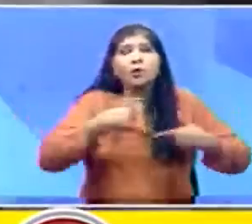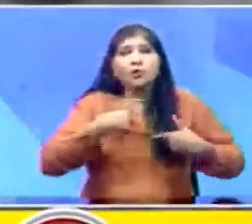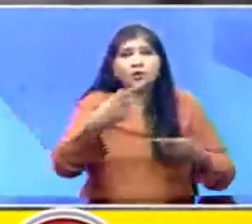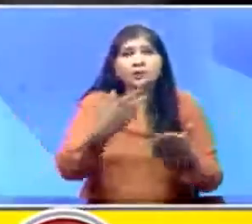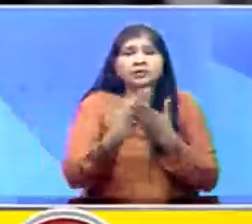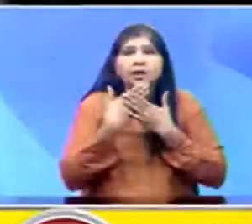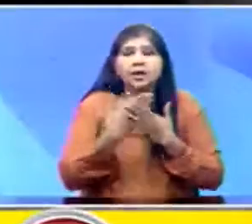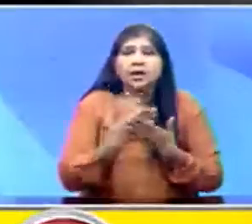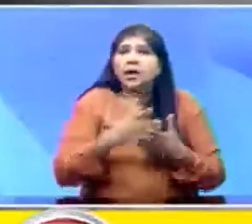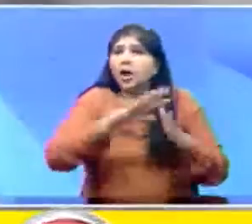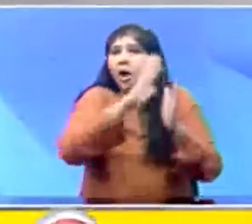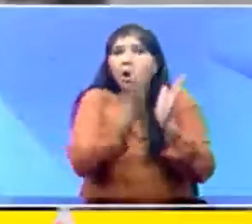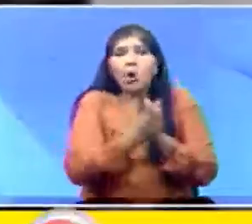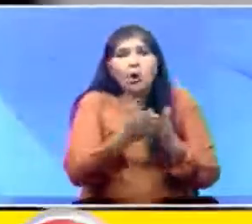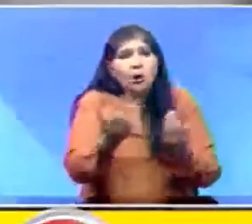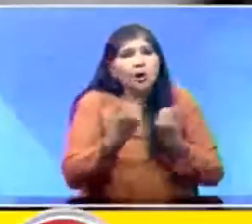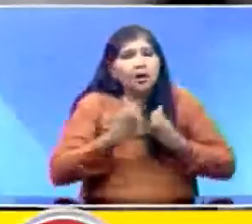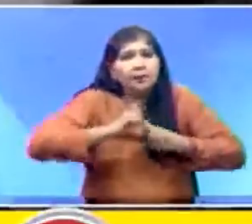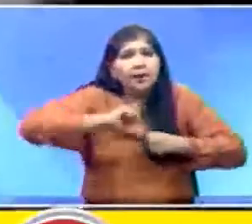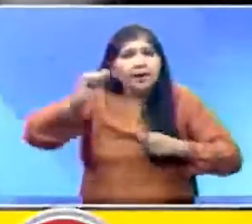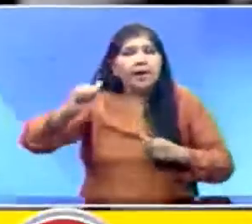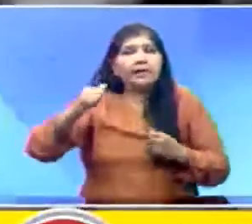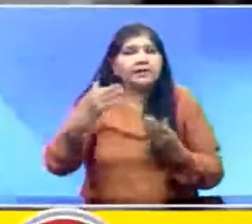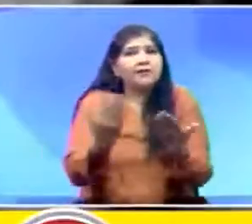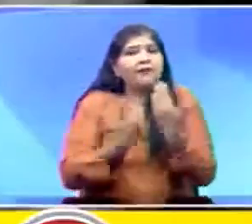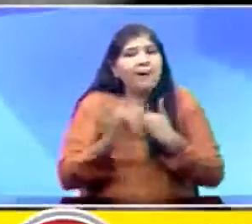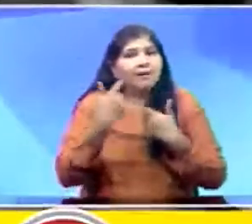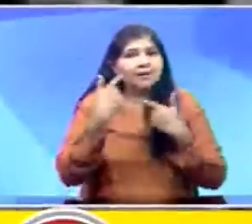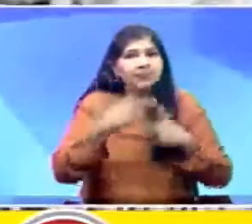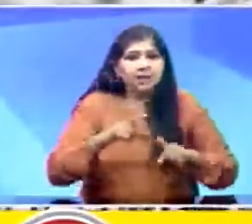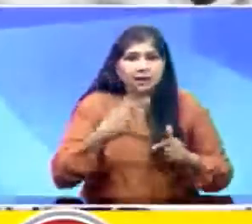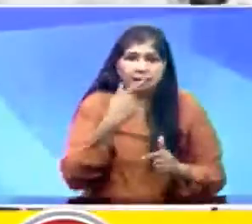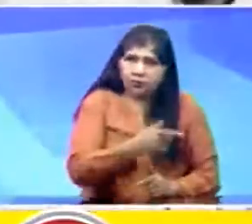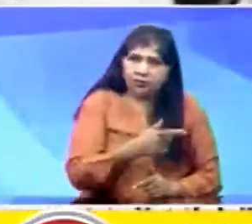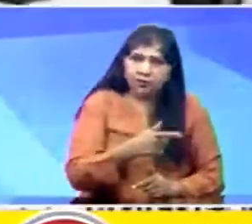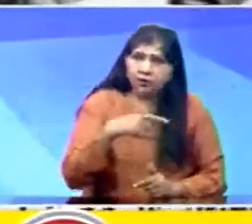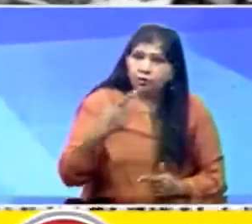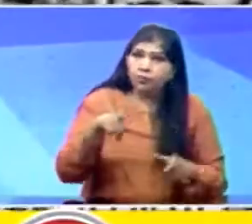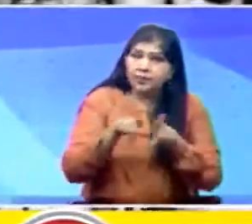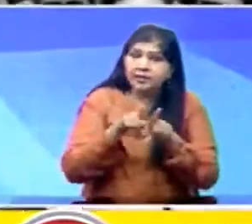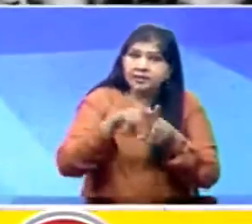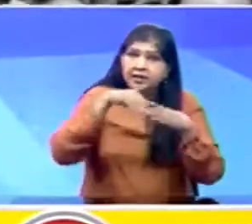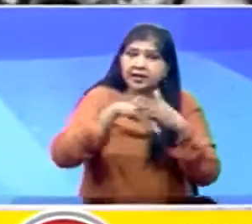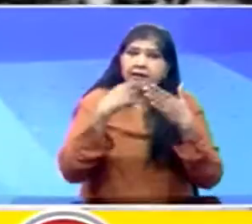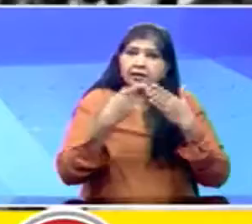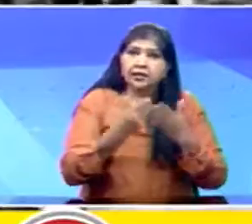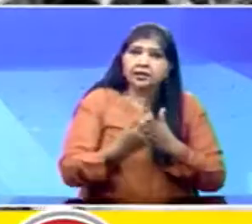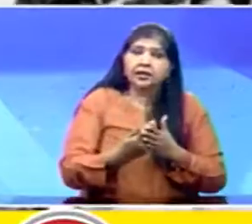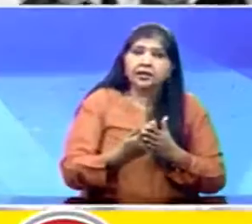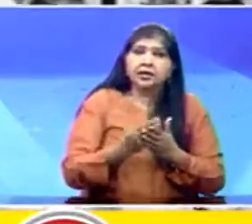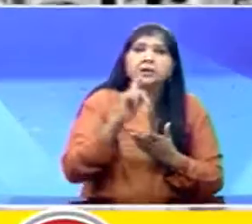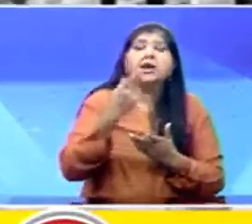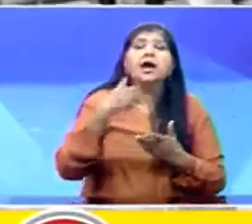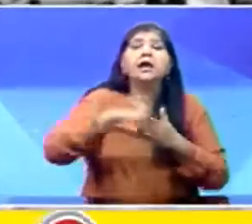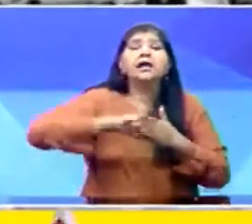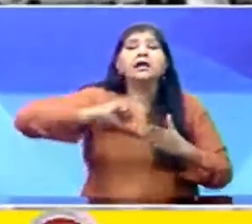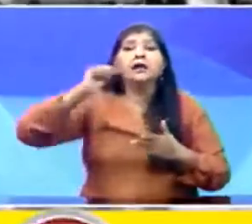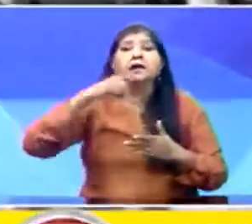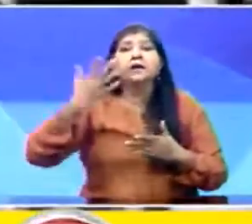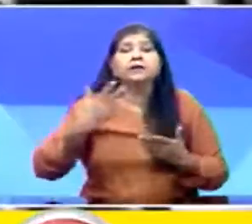सारे अधिकार छिन लिये गए थे, उसमें से एक अधिकार